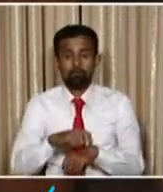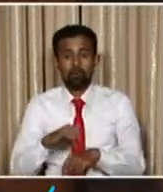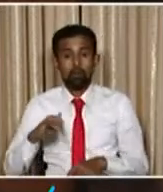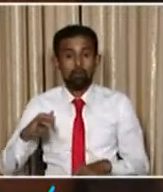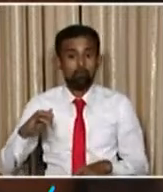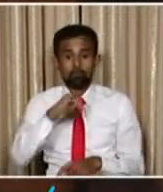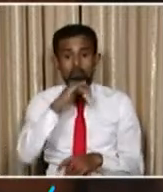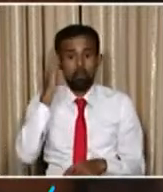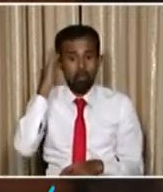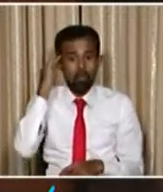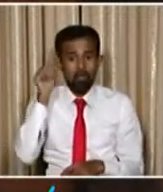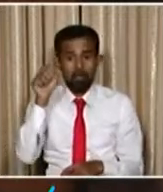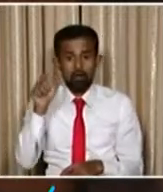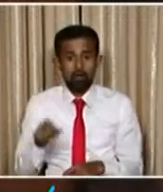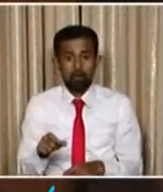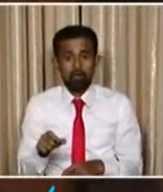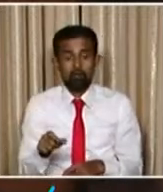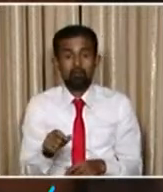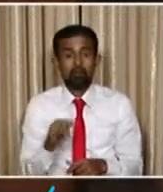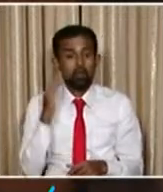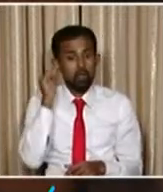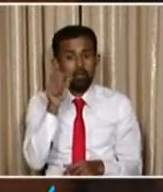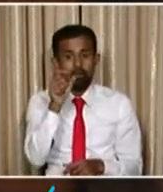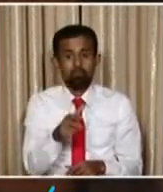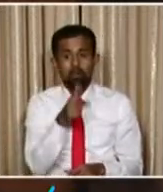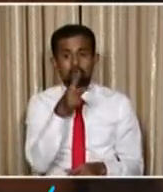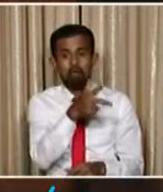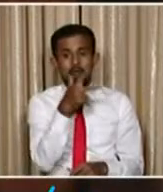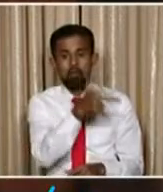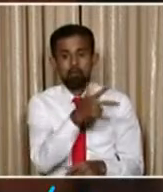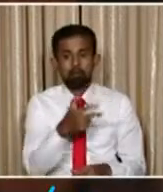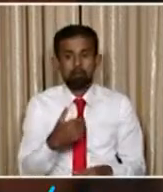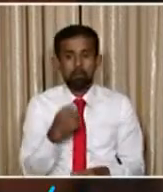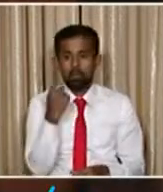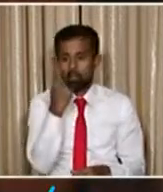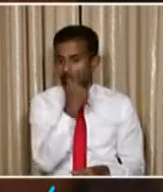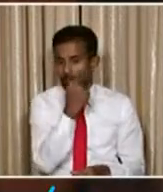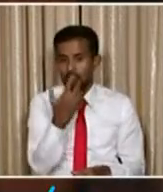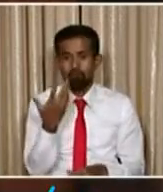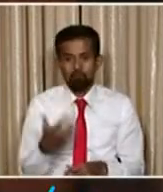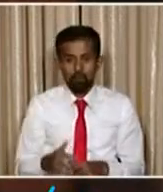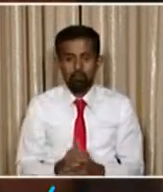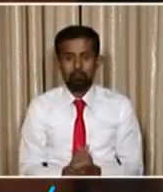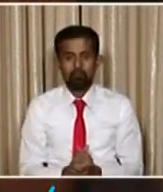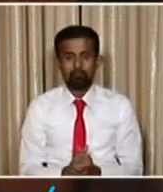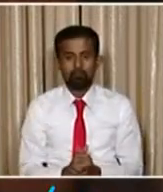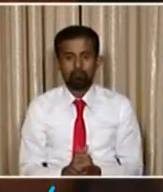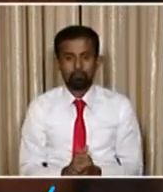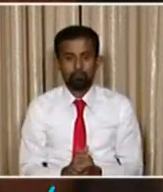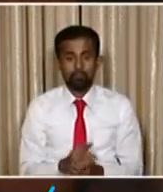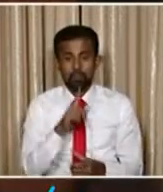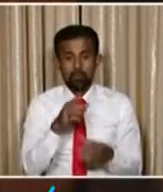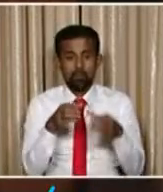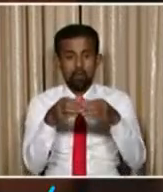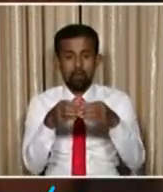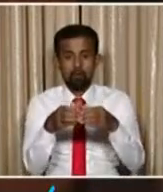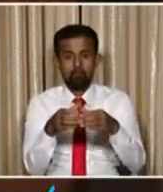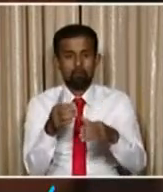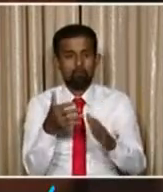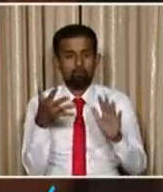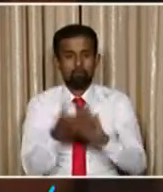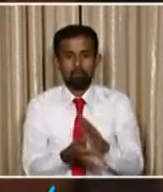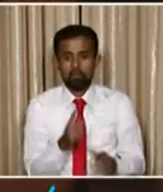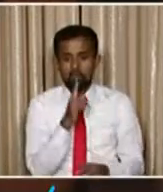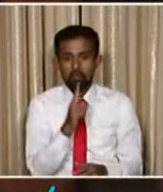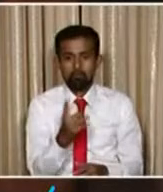එකේ ඉන්න ගෑනු ළමයිටයි චෙකින් කවුන්ටරේ ඉන්න ගෑනු ළමයිට තමයි බයින්නේ. අපි මේ ඇස් දෙකෙන් දැක්ක දේවල්. ඉතින් ඒක නිසා මේකේ එක කණ්ඩායමකට විතරක් අපි වැරද්දක් කියලා හරියන්නේ